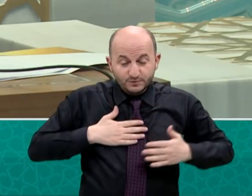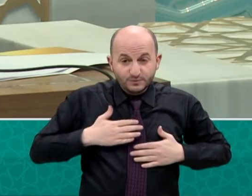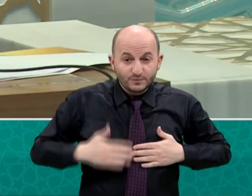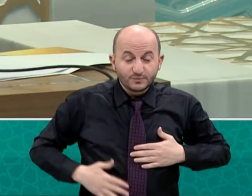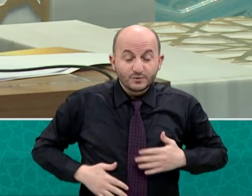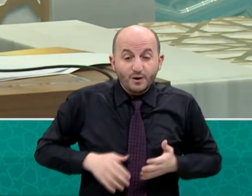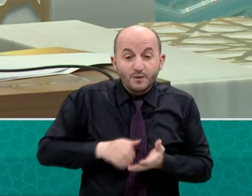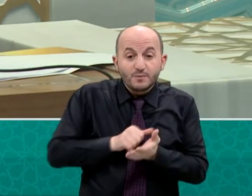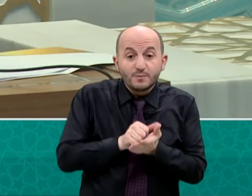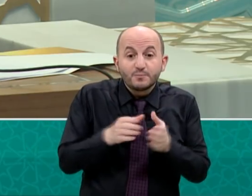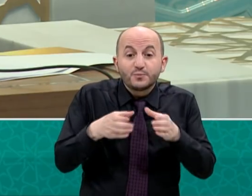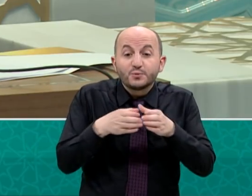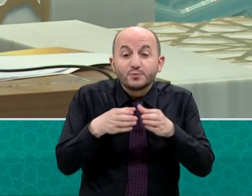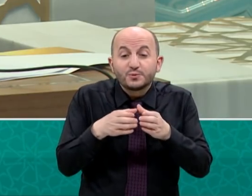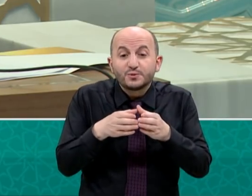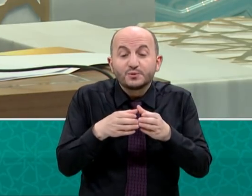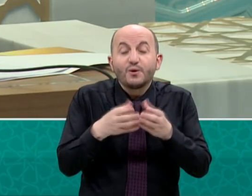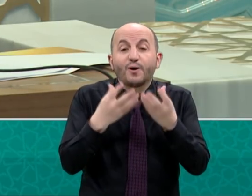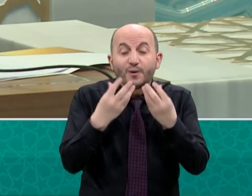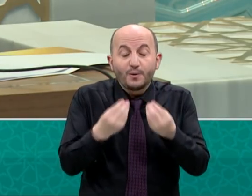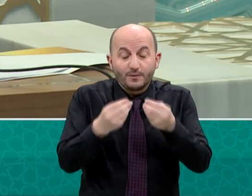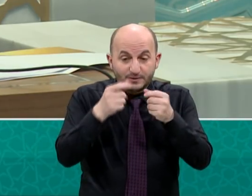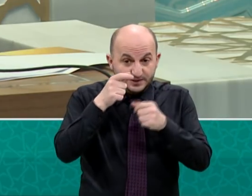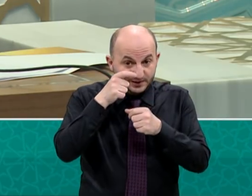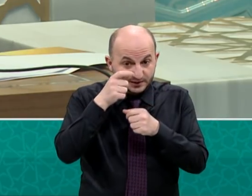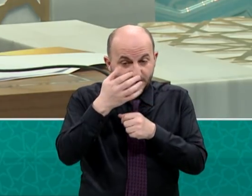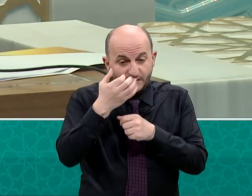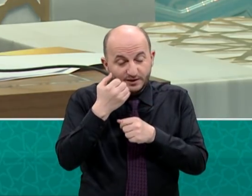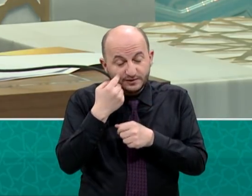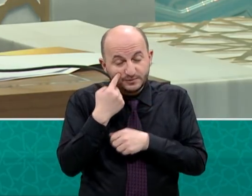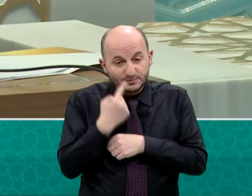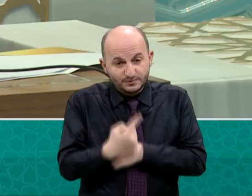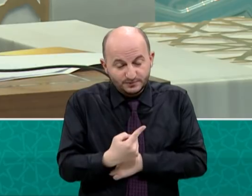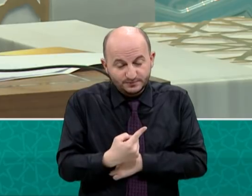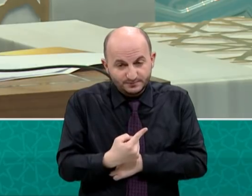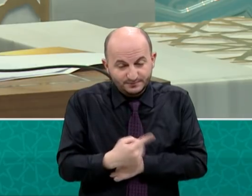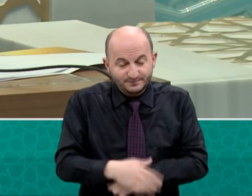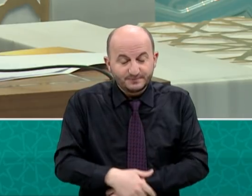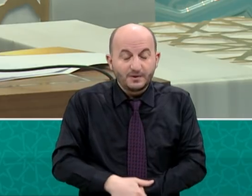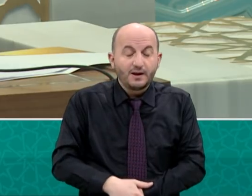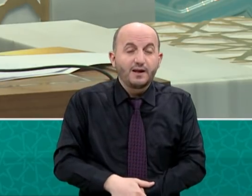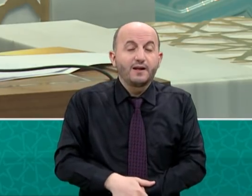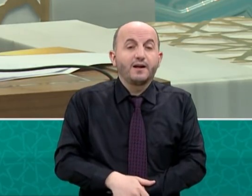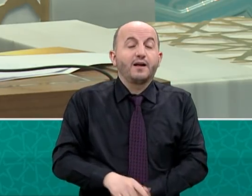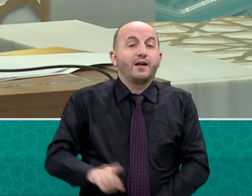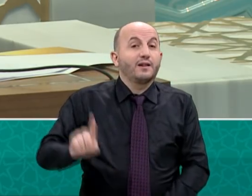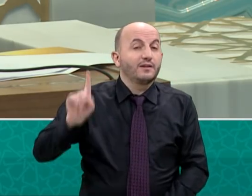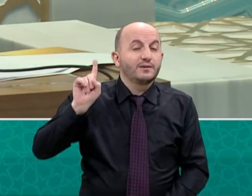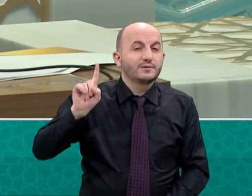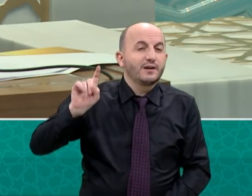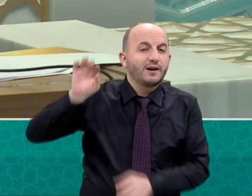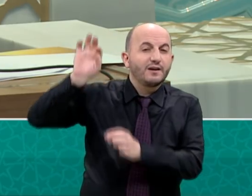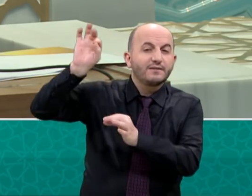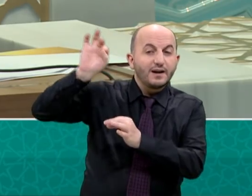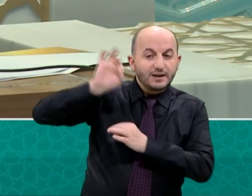bir bütün olarak dikkate aldığını görüyoruz. Ve Allah-u Teala bu vahiy